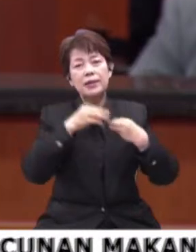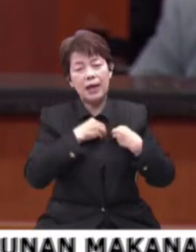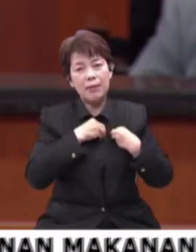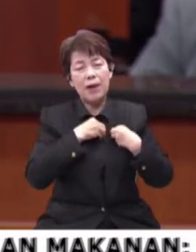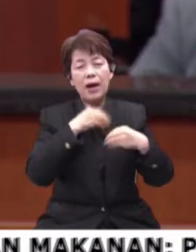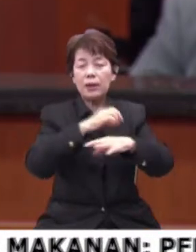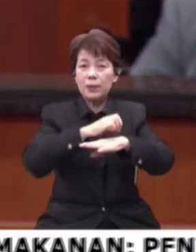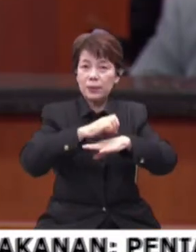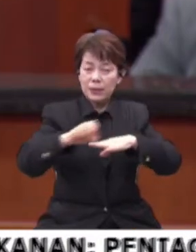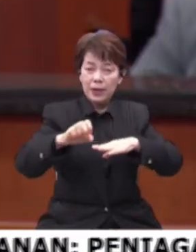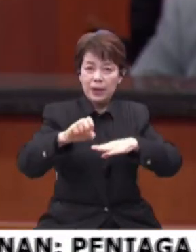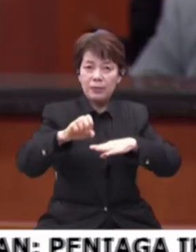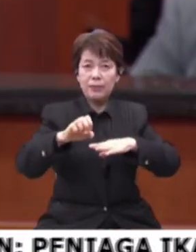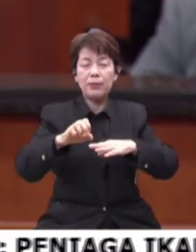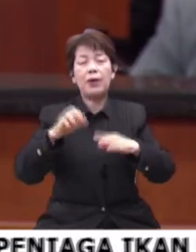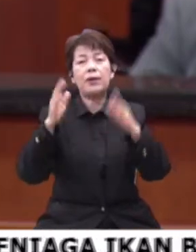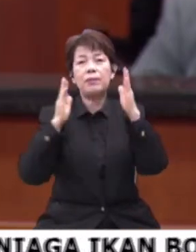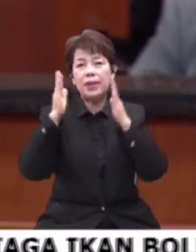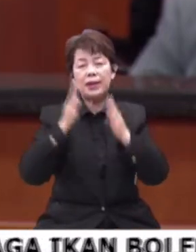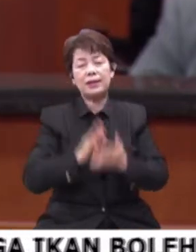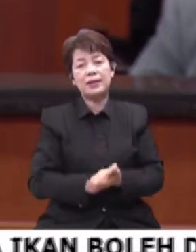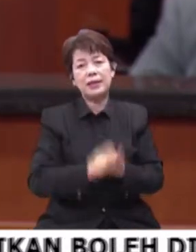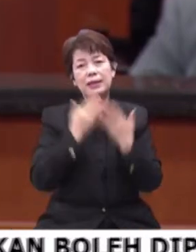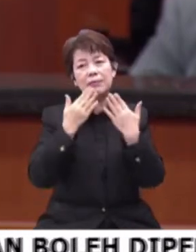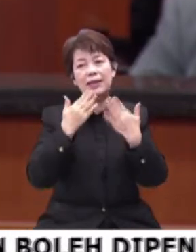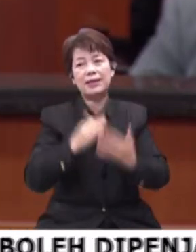tempat dan ekspor negara